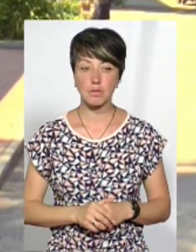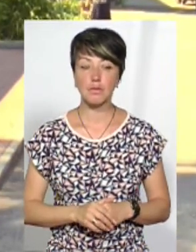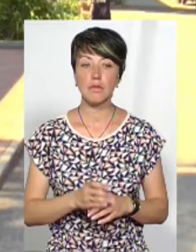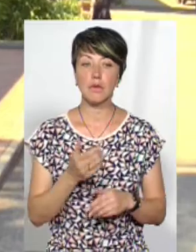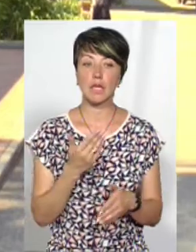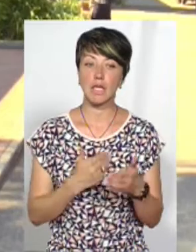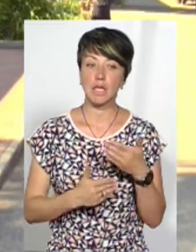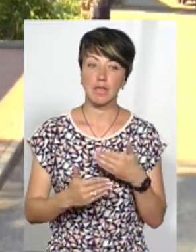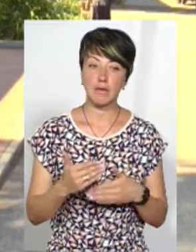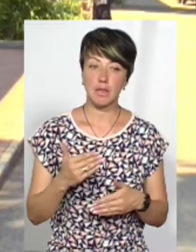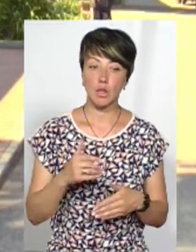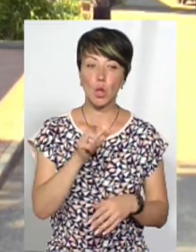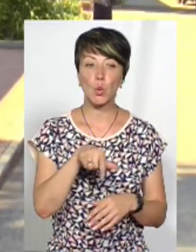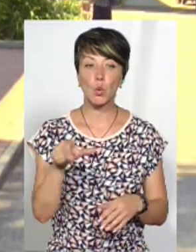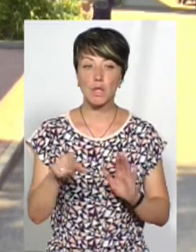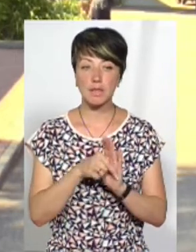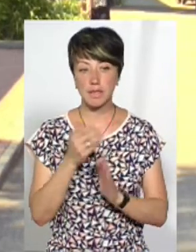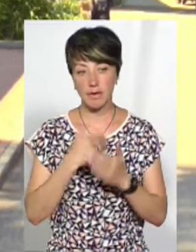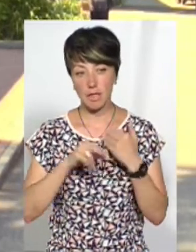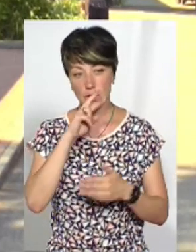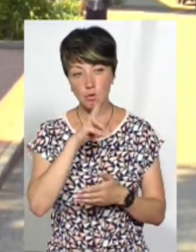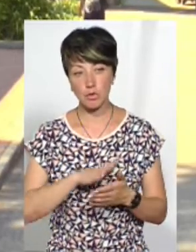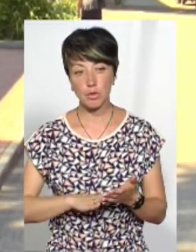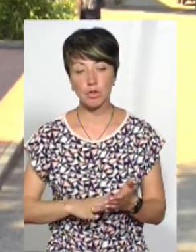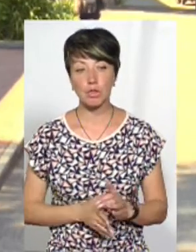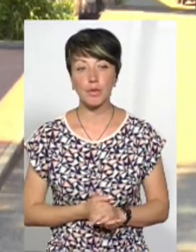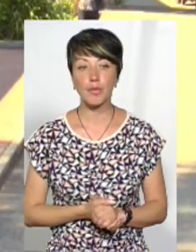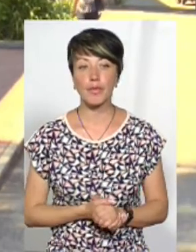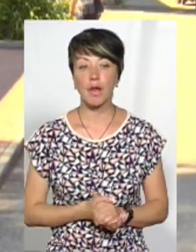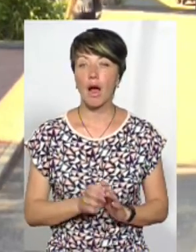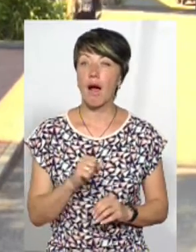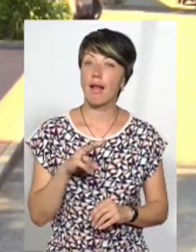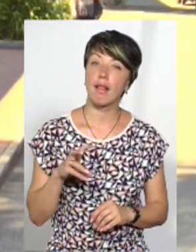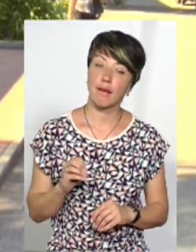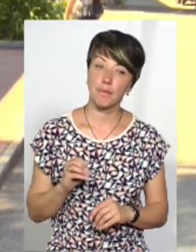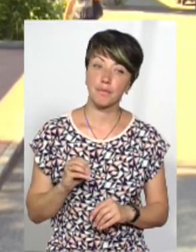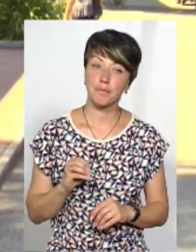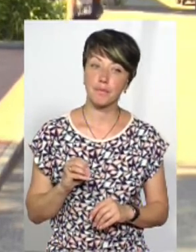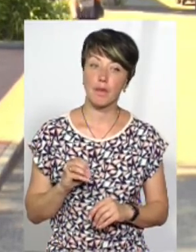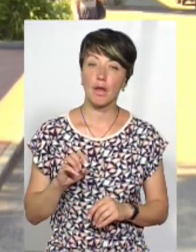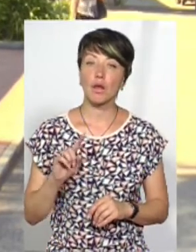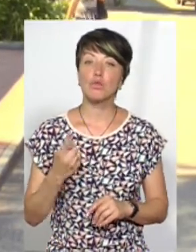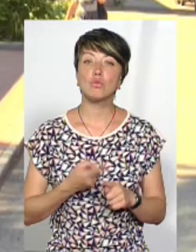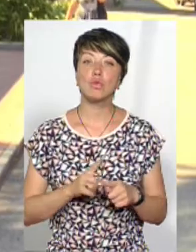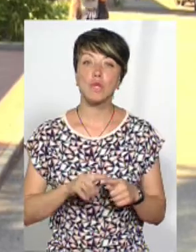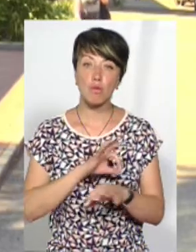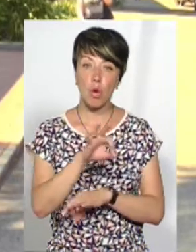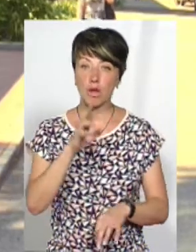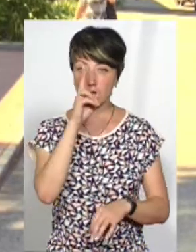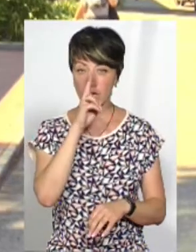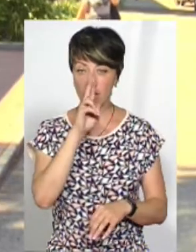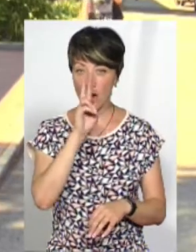інваліди, чи люди з інвалідністю, перепрошую. Але чому цей проект прожив 2 роки і все-таки ми